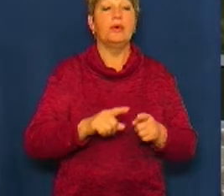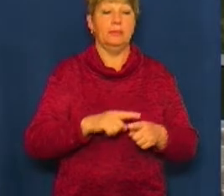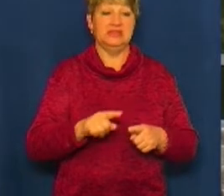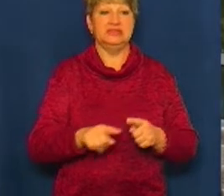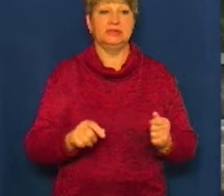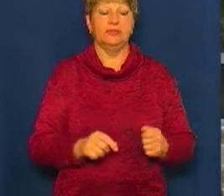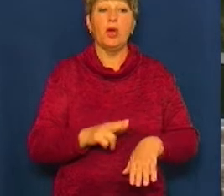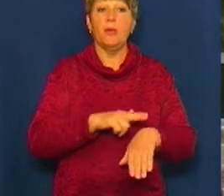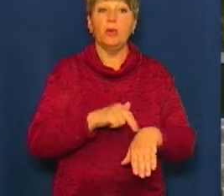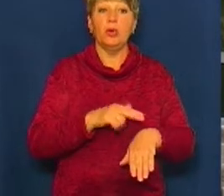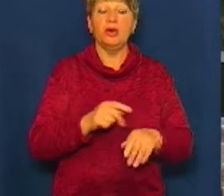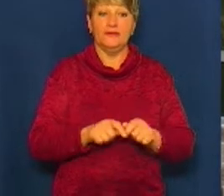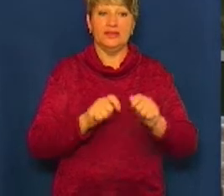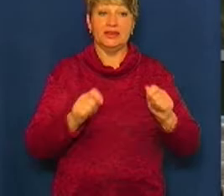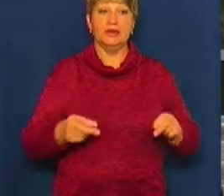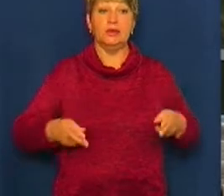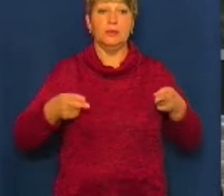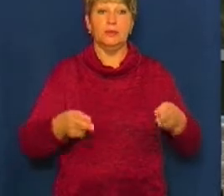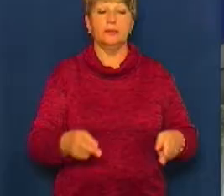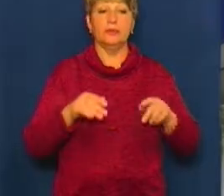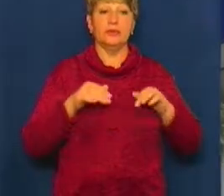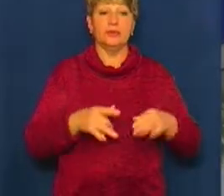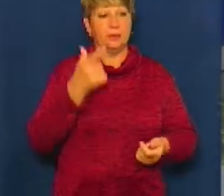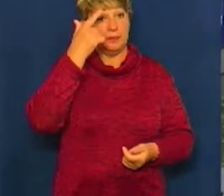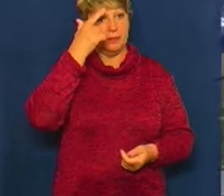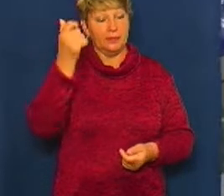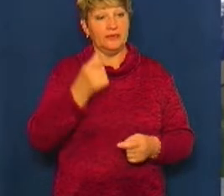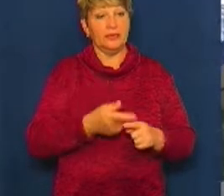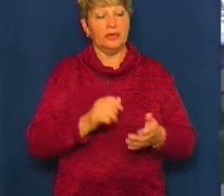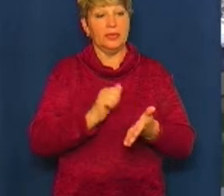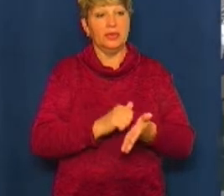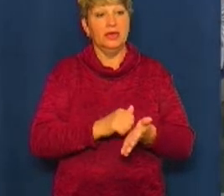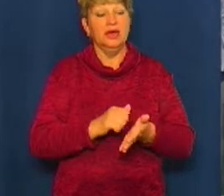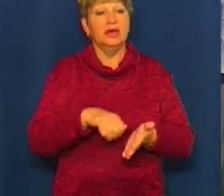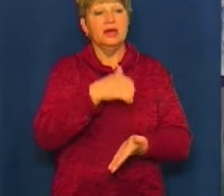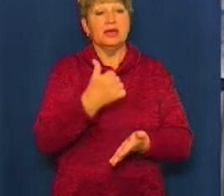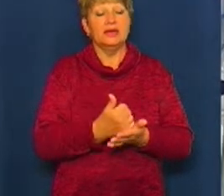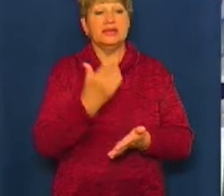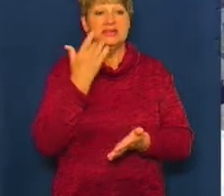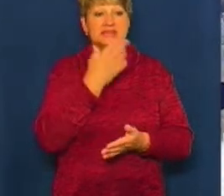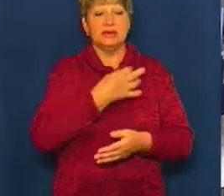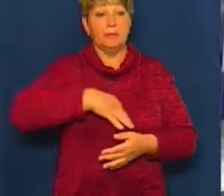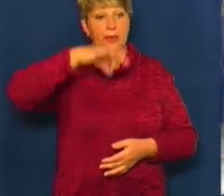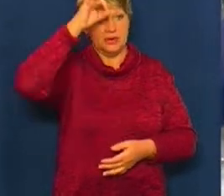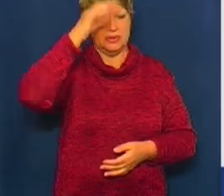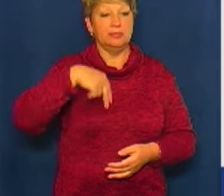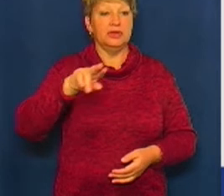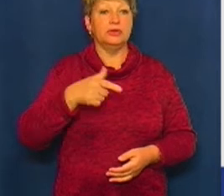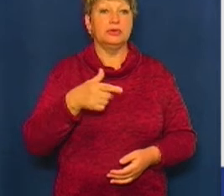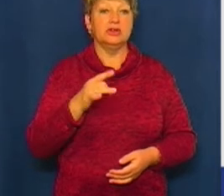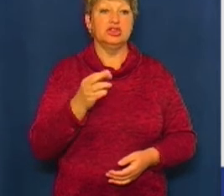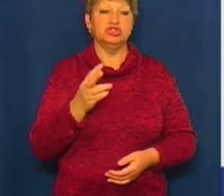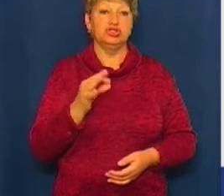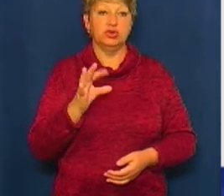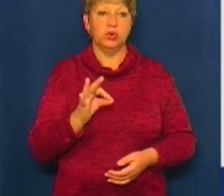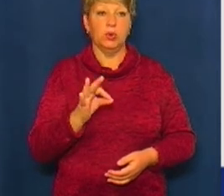У поліції відкрили кримінальне провадження, повідомив Суспільному речник управління Нацполіції області Дмитро Грищенко. До